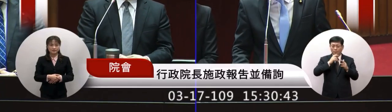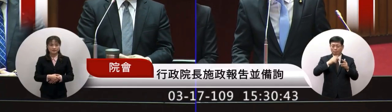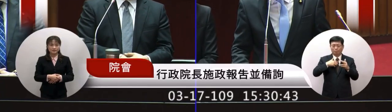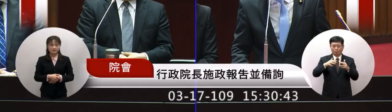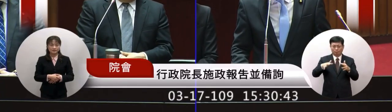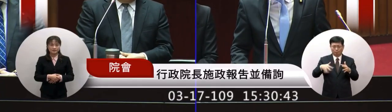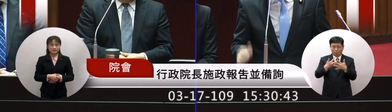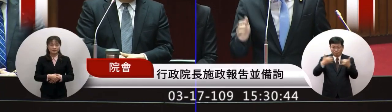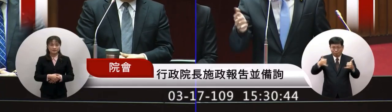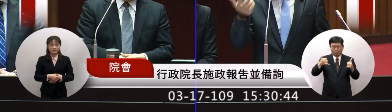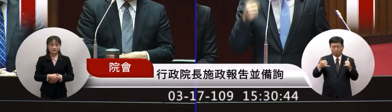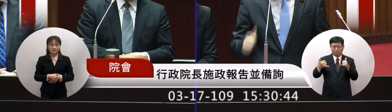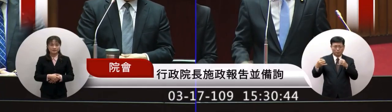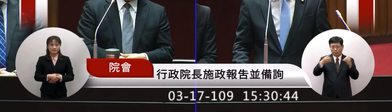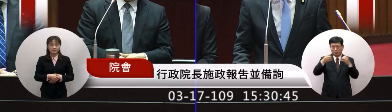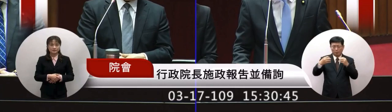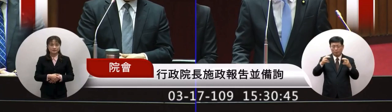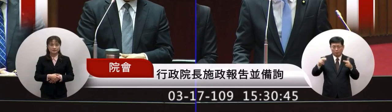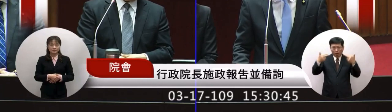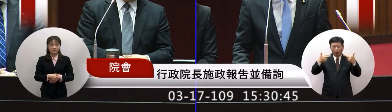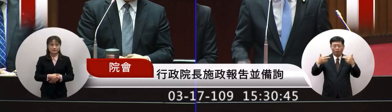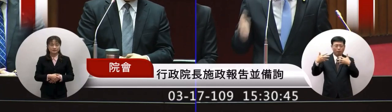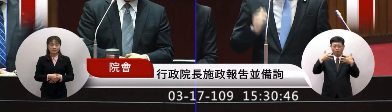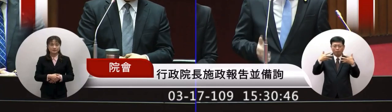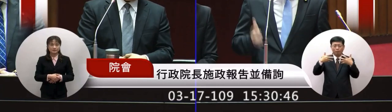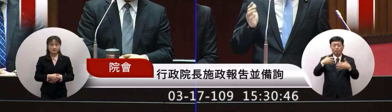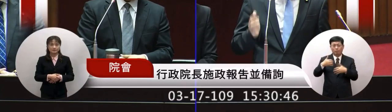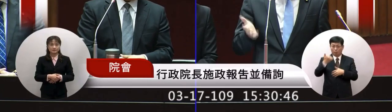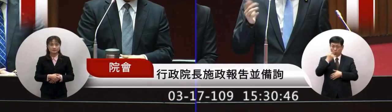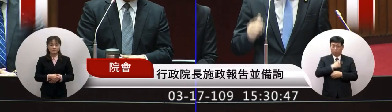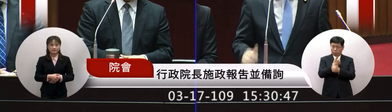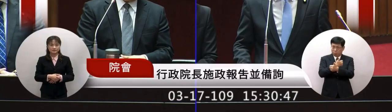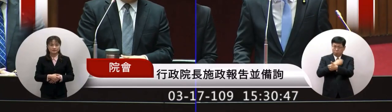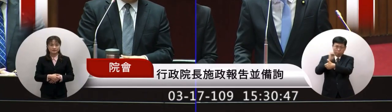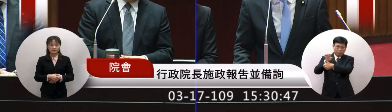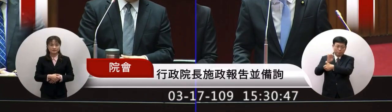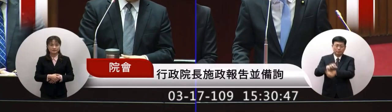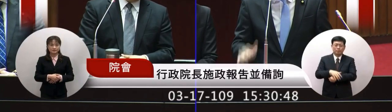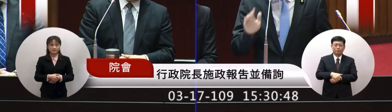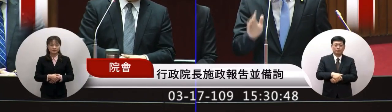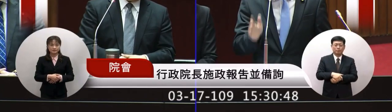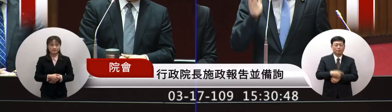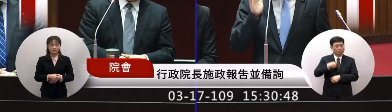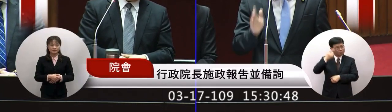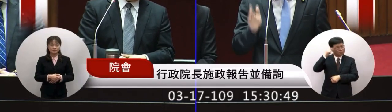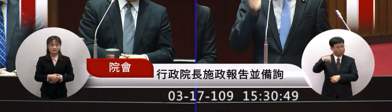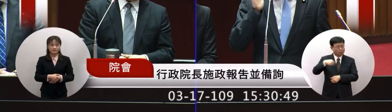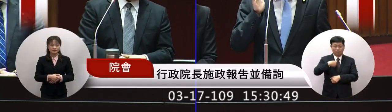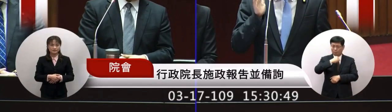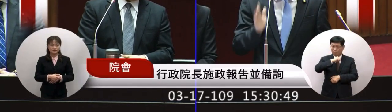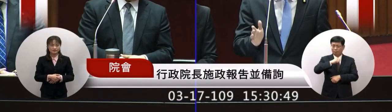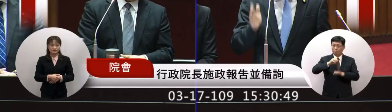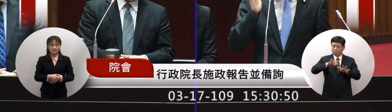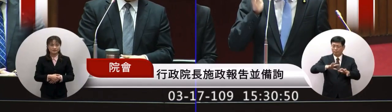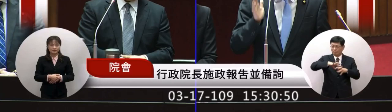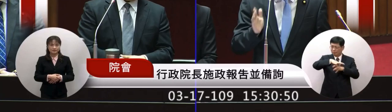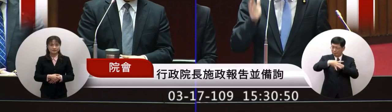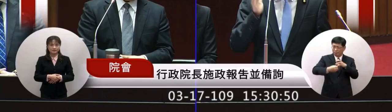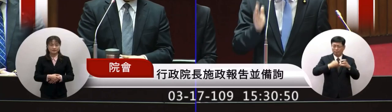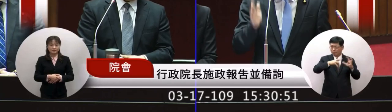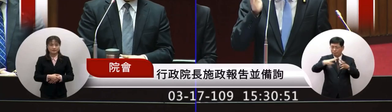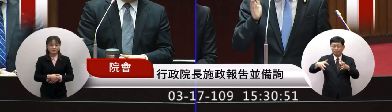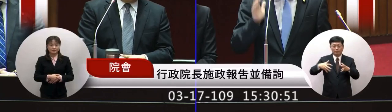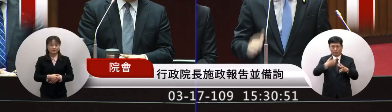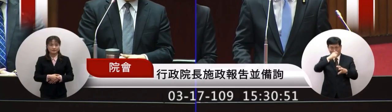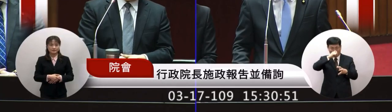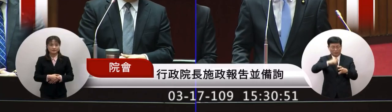话，让他们直接来问问题，把我们的经验直接告诉他们。我想这个是台湾在全世界最好